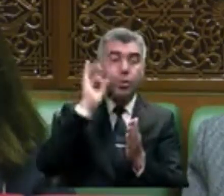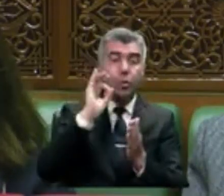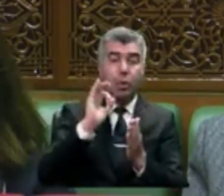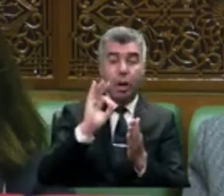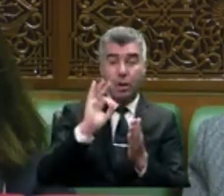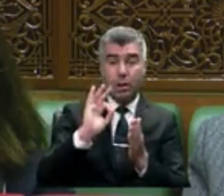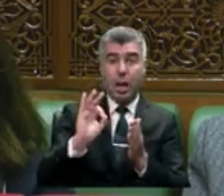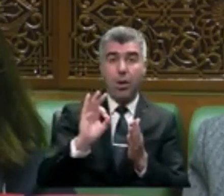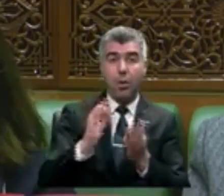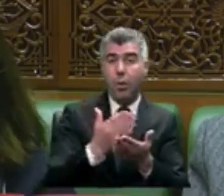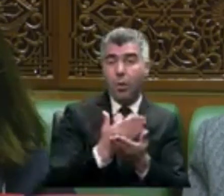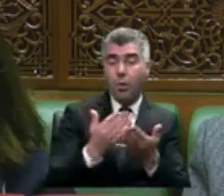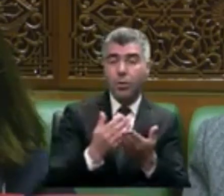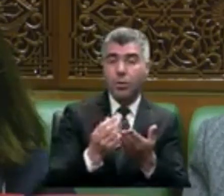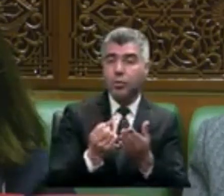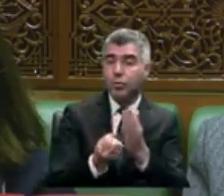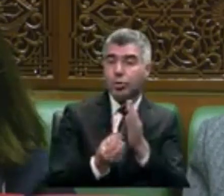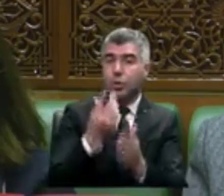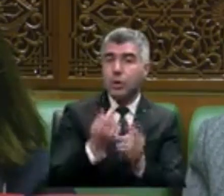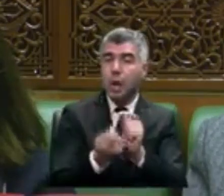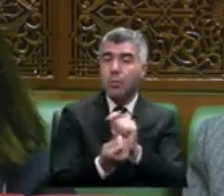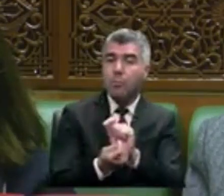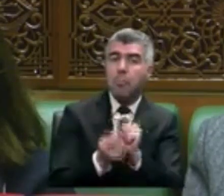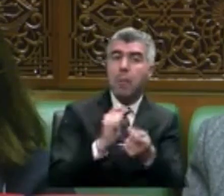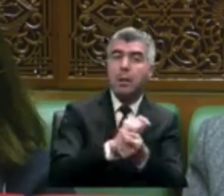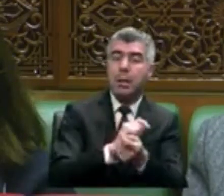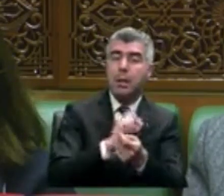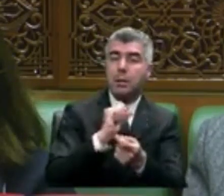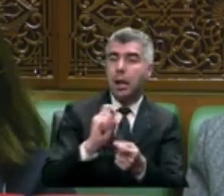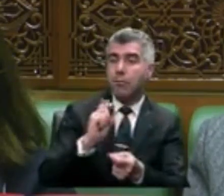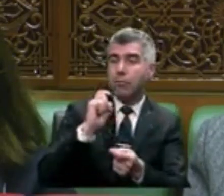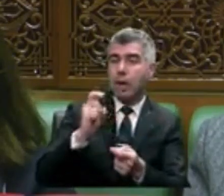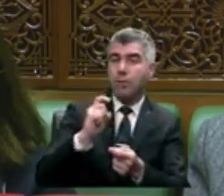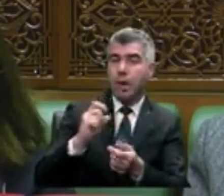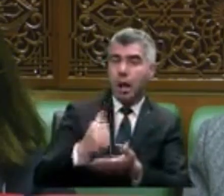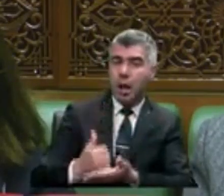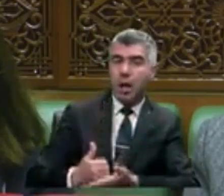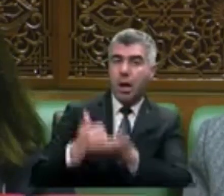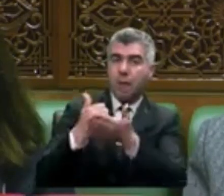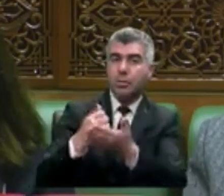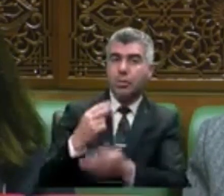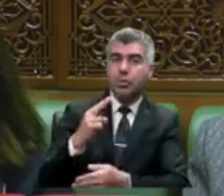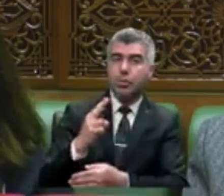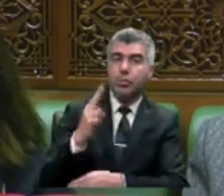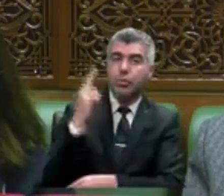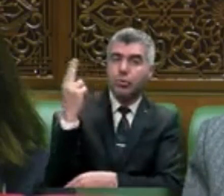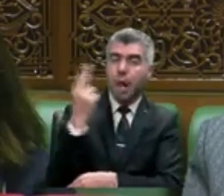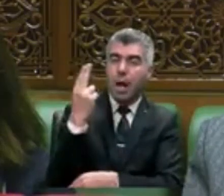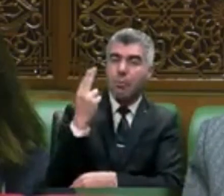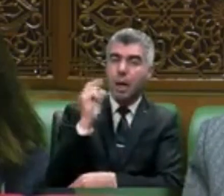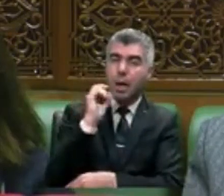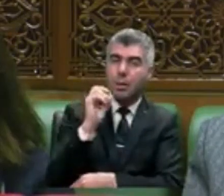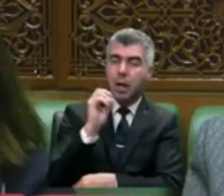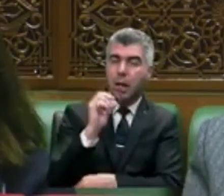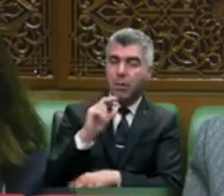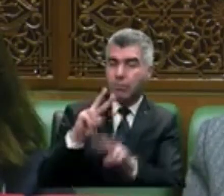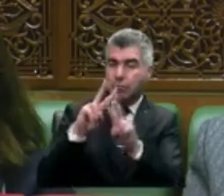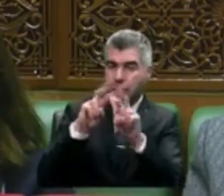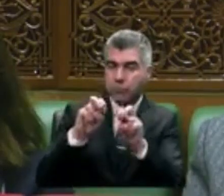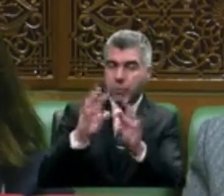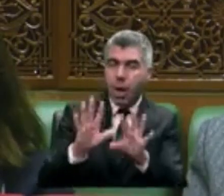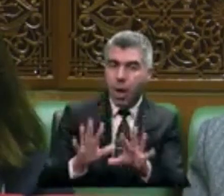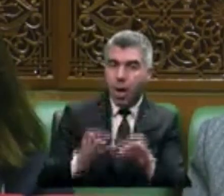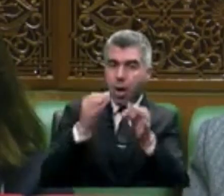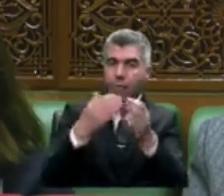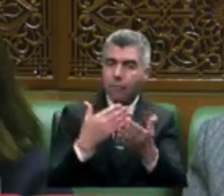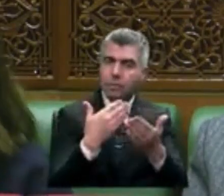تحول نوعي وكمي في اتجاه منح منح التعليم العالي والبحث العلمي منح التعليم العالي والبحث العلمي الاهتمام